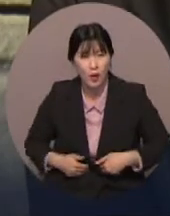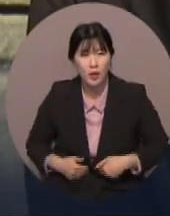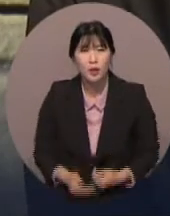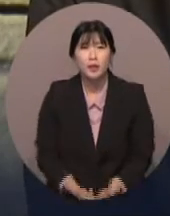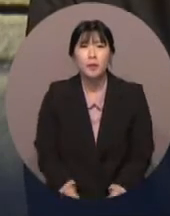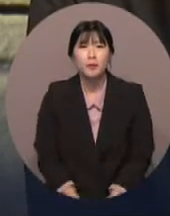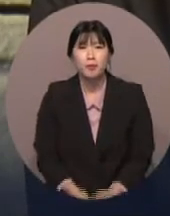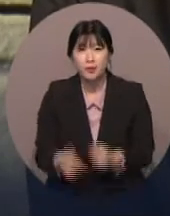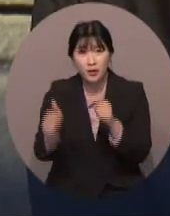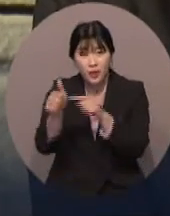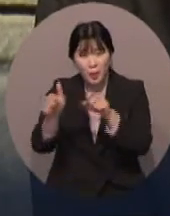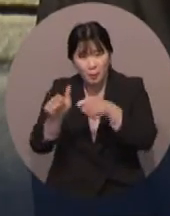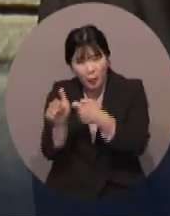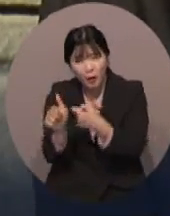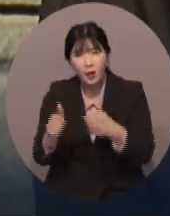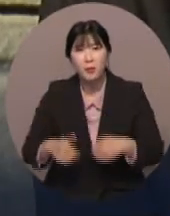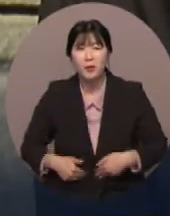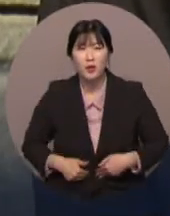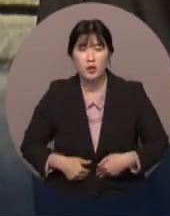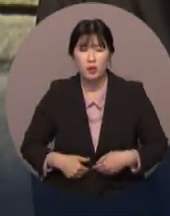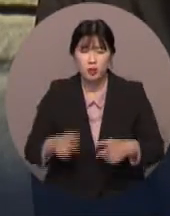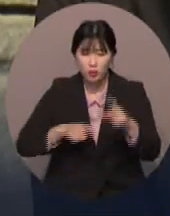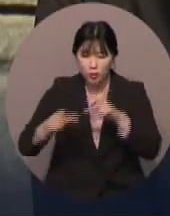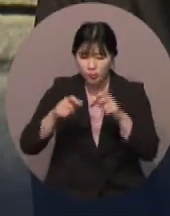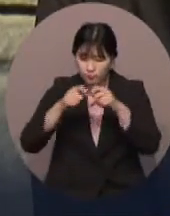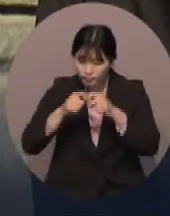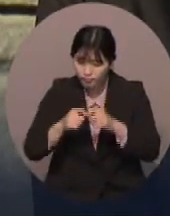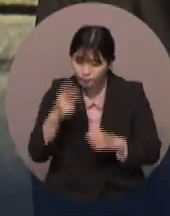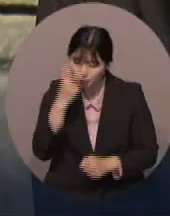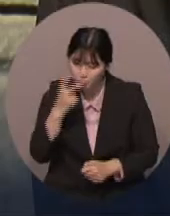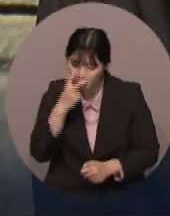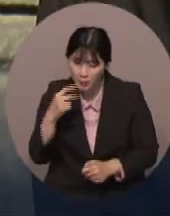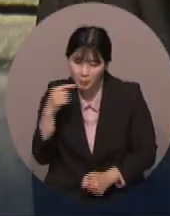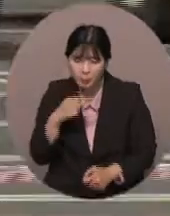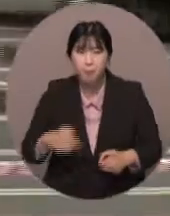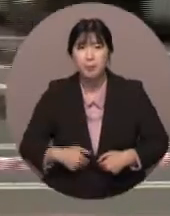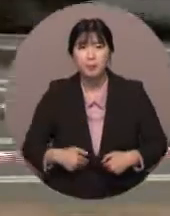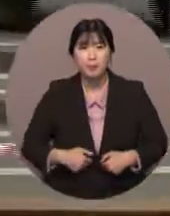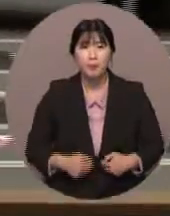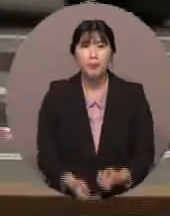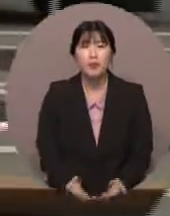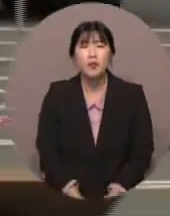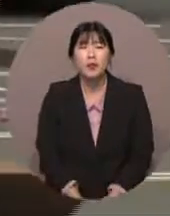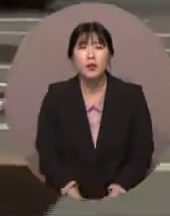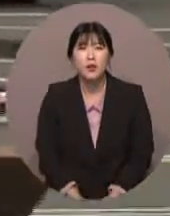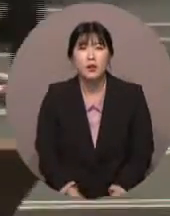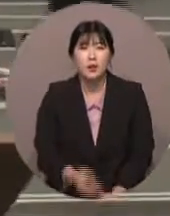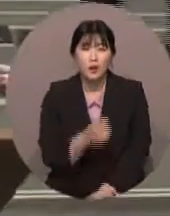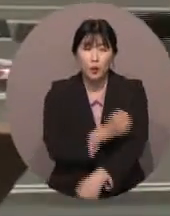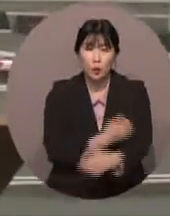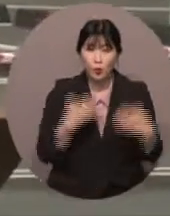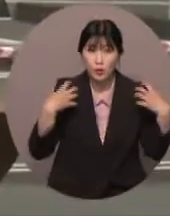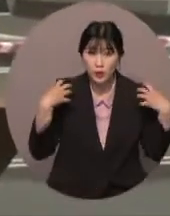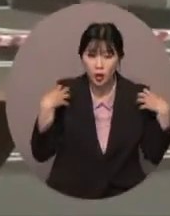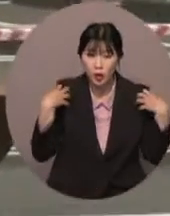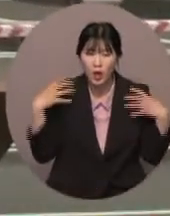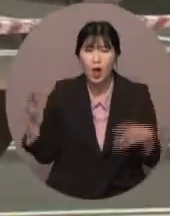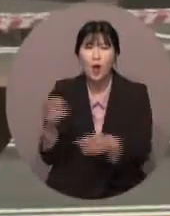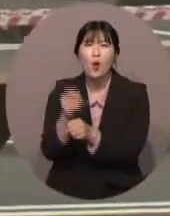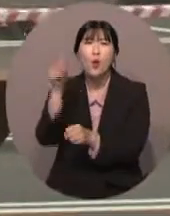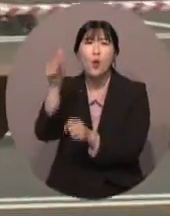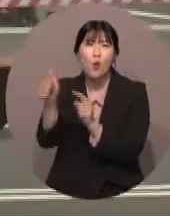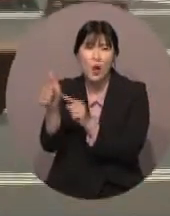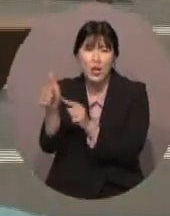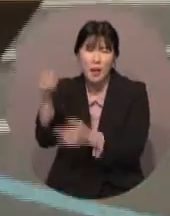회장을 처벌하여 사망사고와 안전사고를 예방 고용노동청은 정지선 회장을